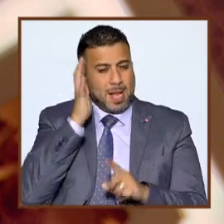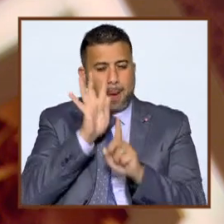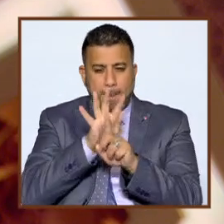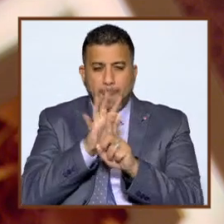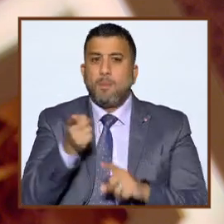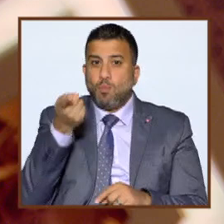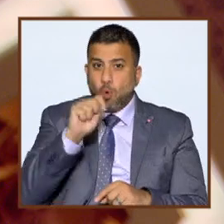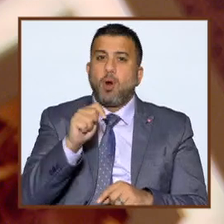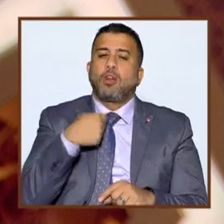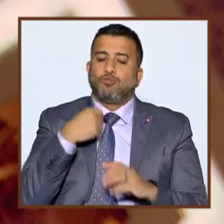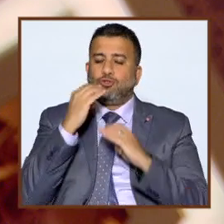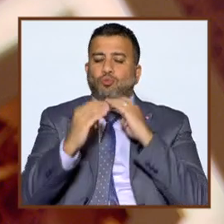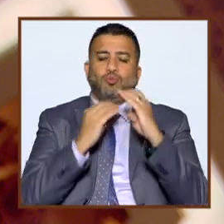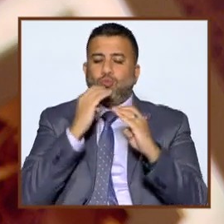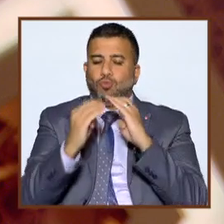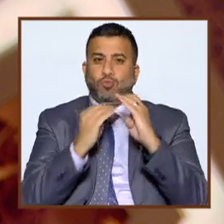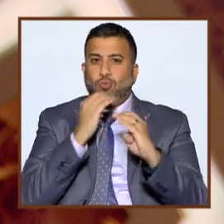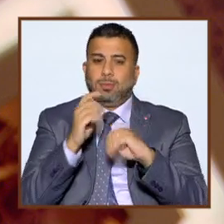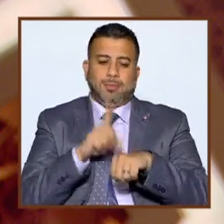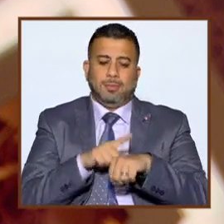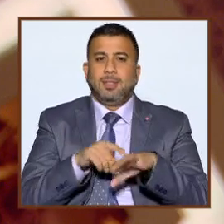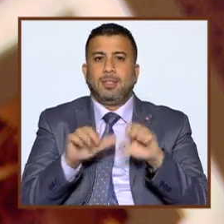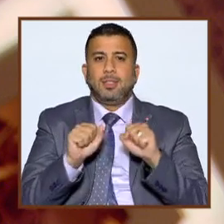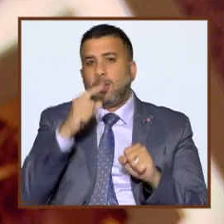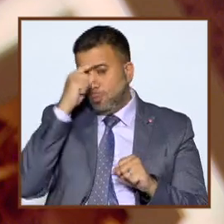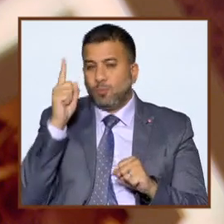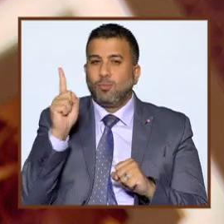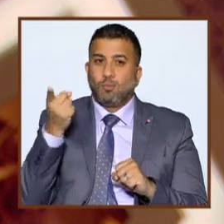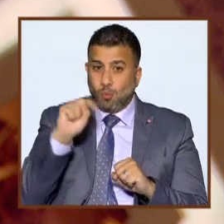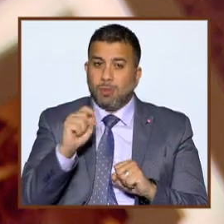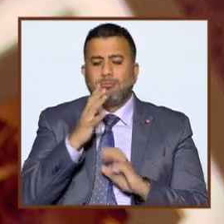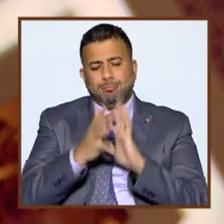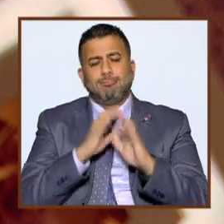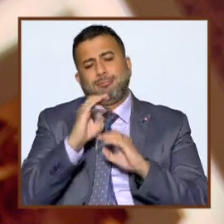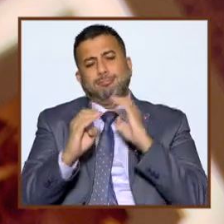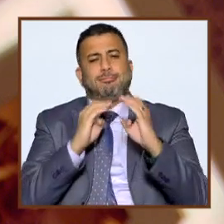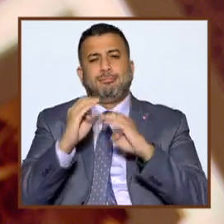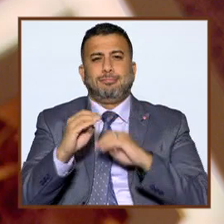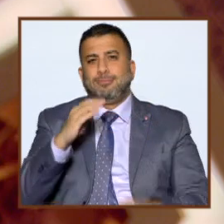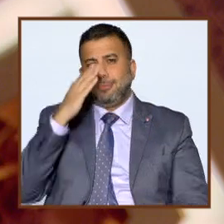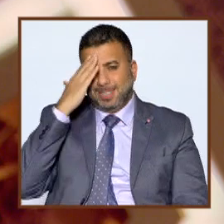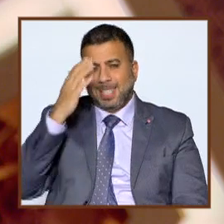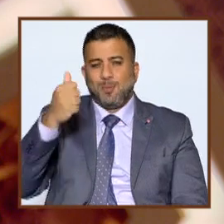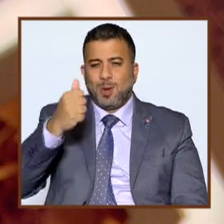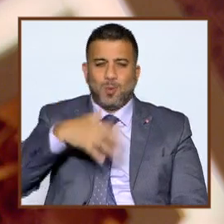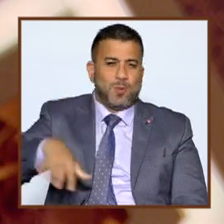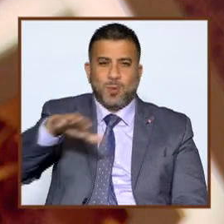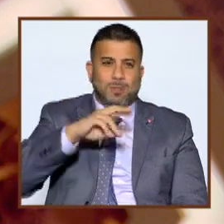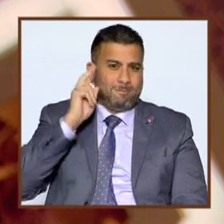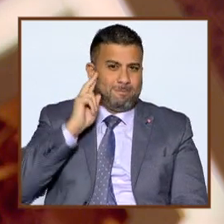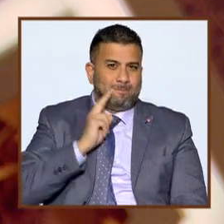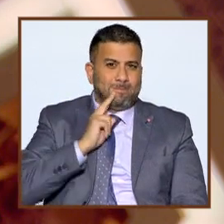والكذا، لكن هذه تحتاج إلى وقت والوقت خلاص أنت إن شاء الله غدا في أول برنامج أجيب على أسئلتك يا أبو محمد،